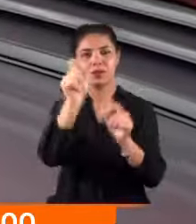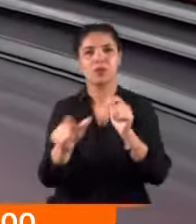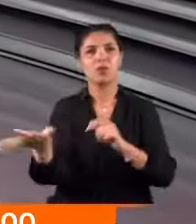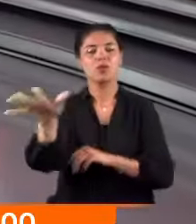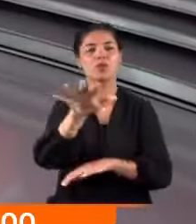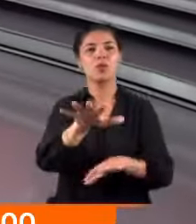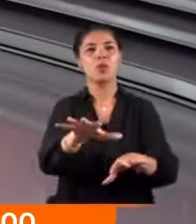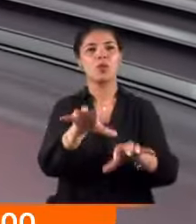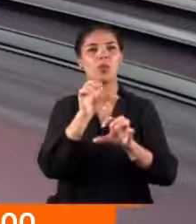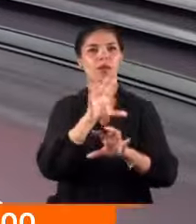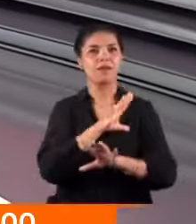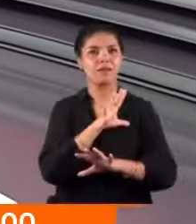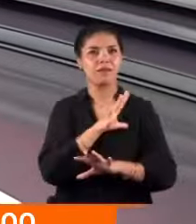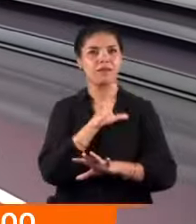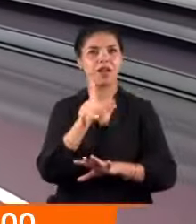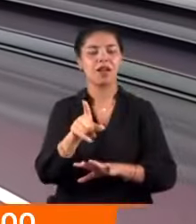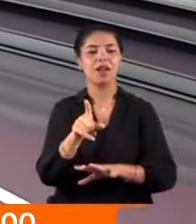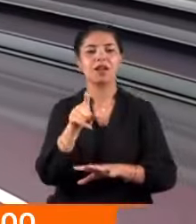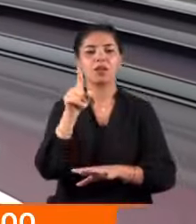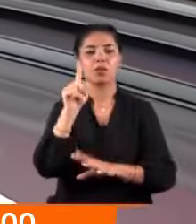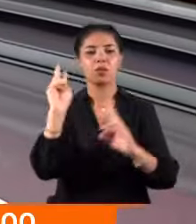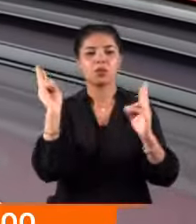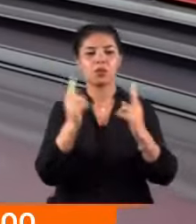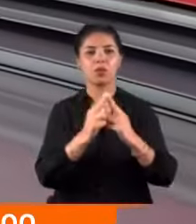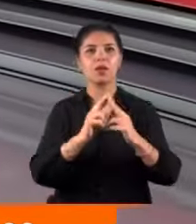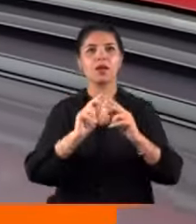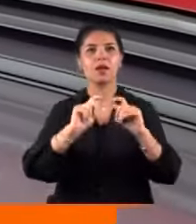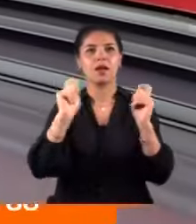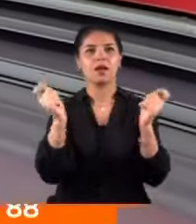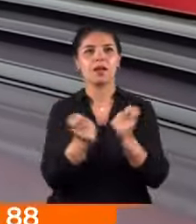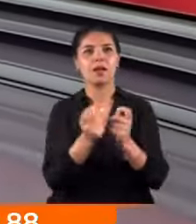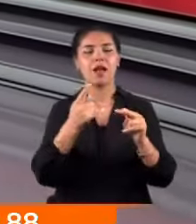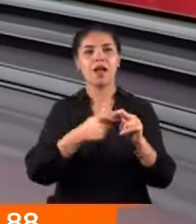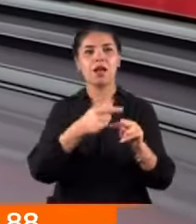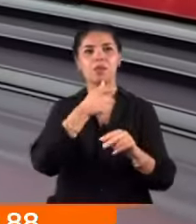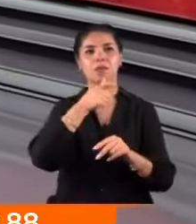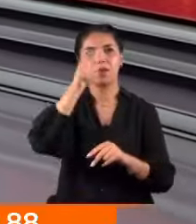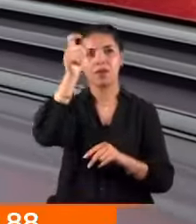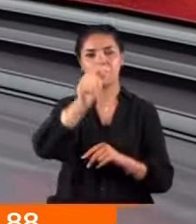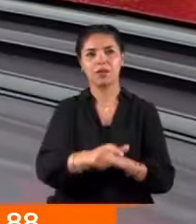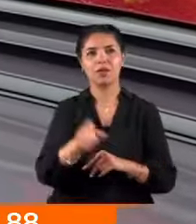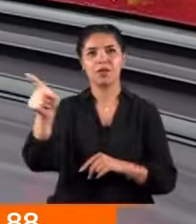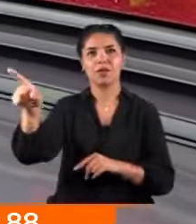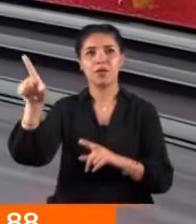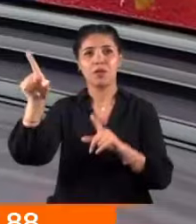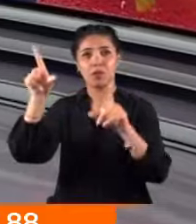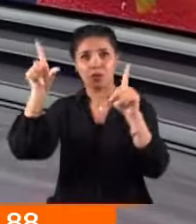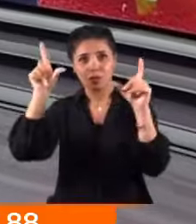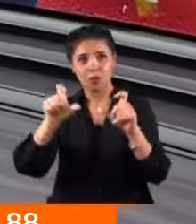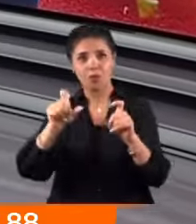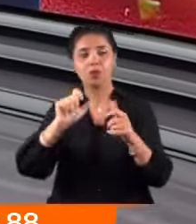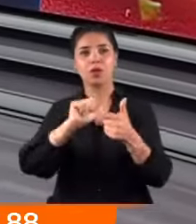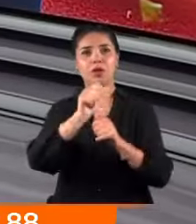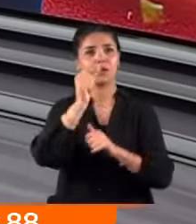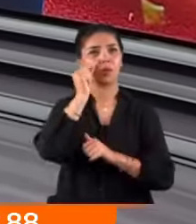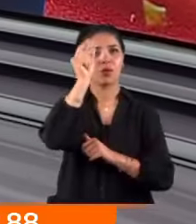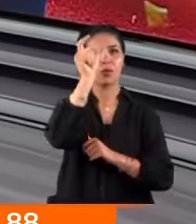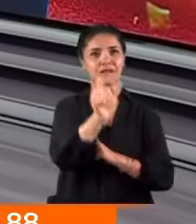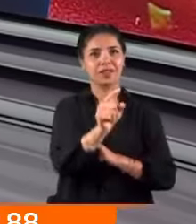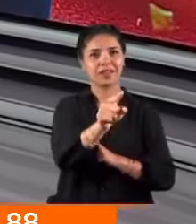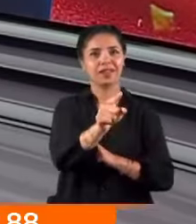veriyor. Onlardan biri de sırıkla atlamada dünya rekoru kıran Armand Duplan'dı. Dikeç pozuyla sporcumuzu bir kez daha dünya